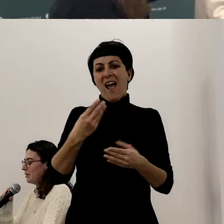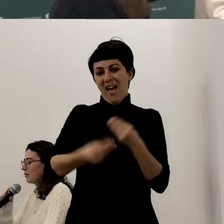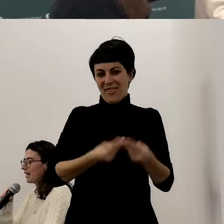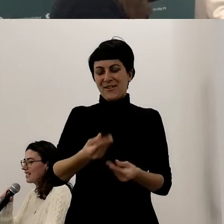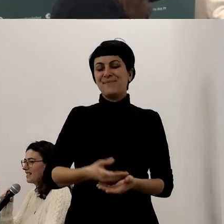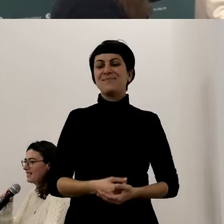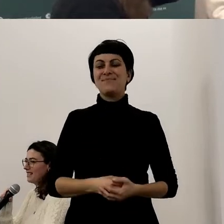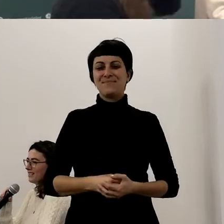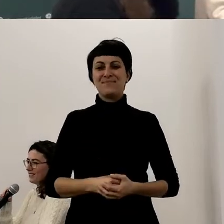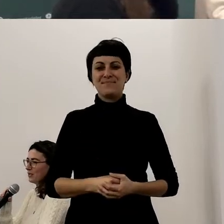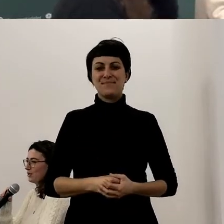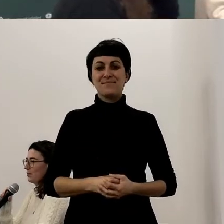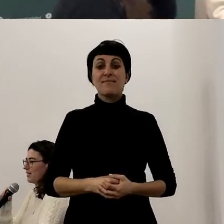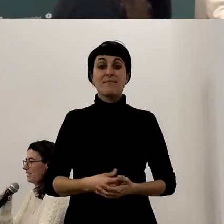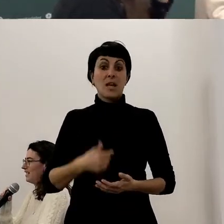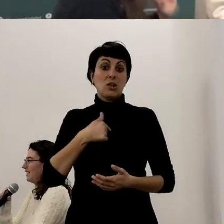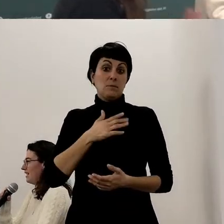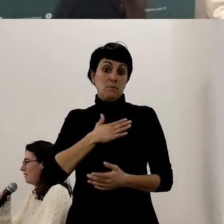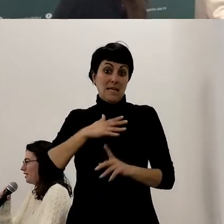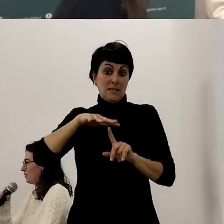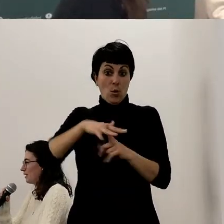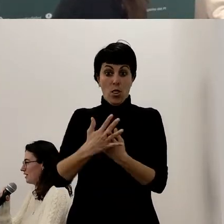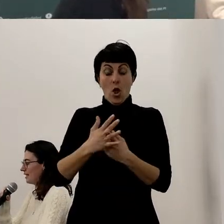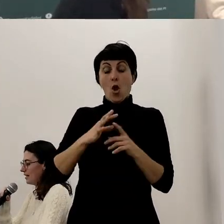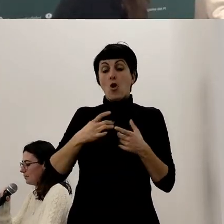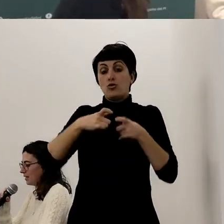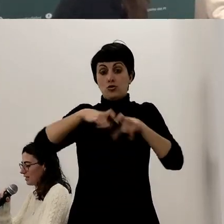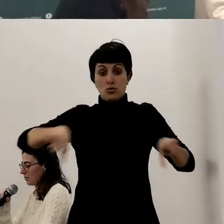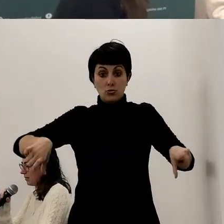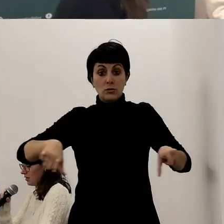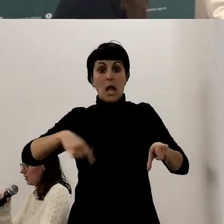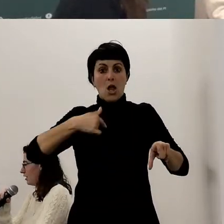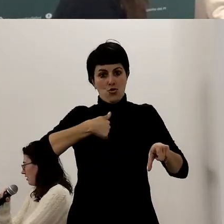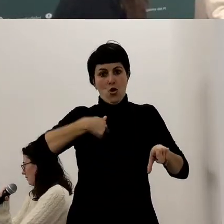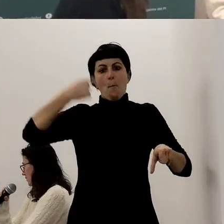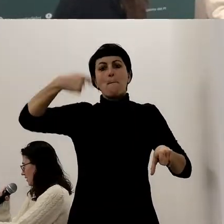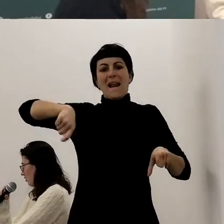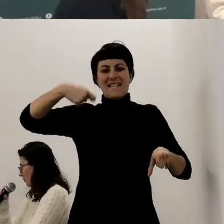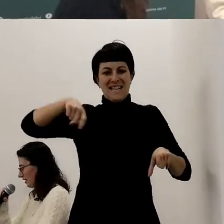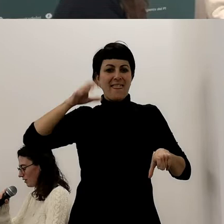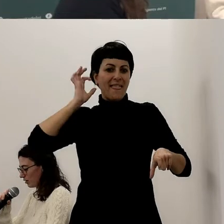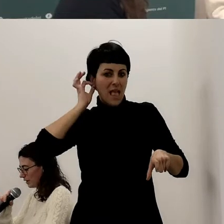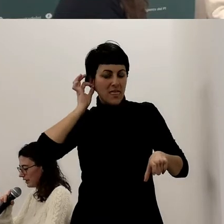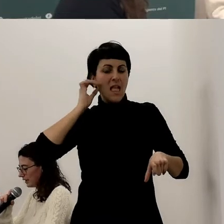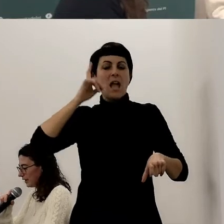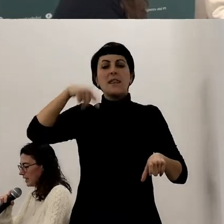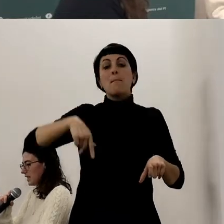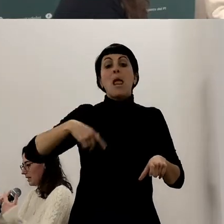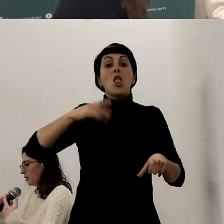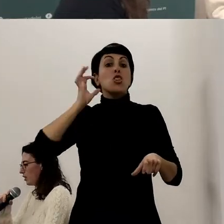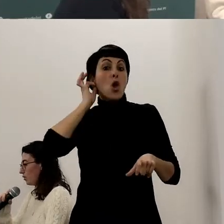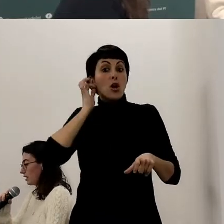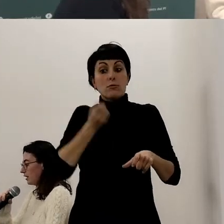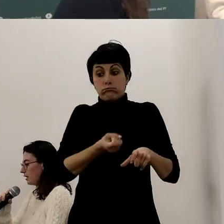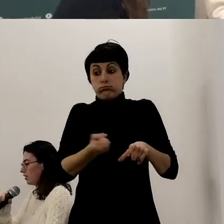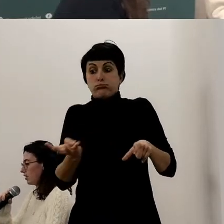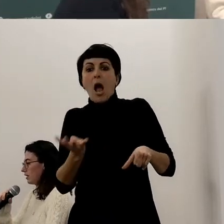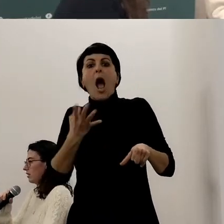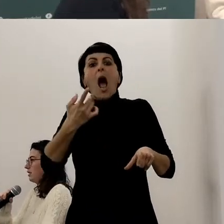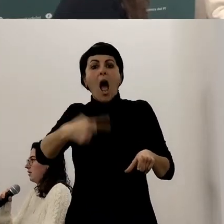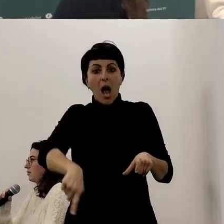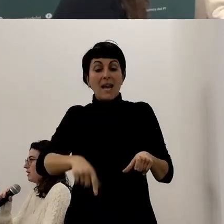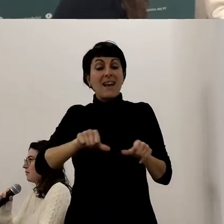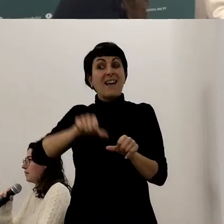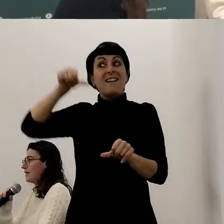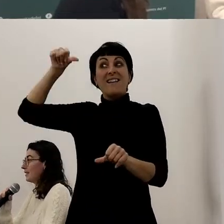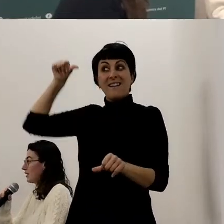Doncs com he dit en el meu cas, sí que jo sóc la presidenta i a la meva junta sí que hi ha més dones, per si això és casualitat. Si miro a juntes anteriors,